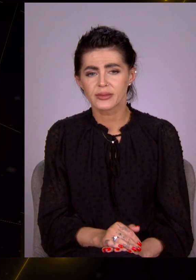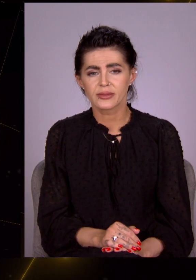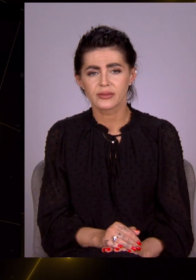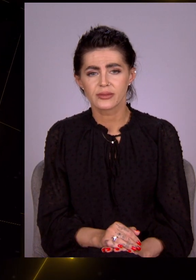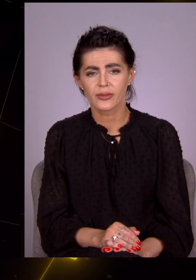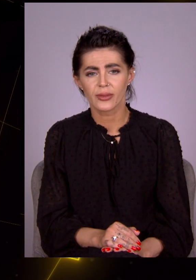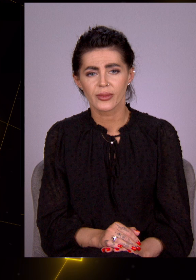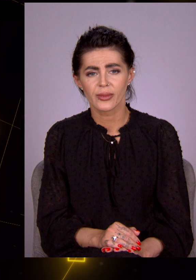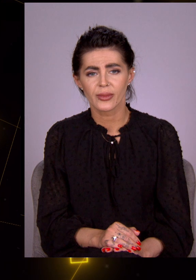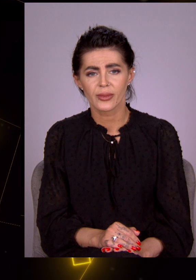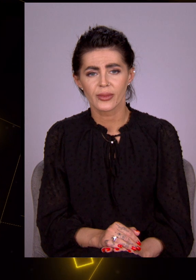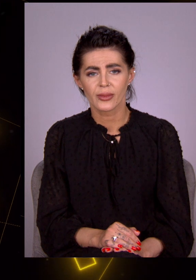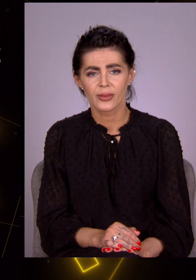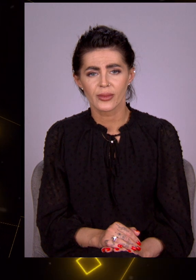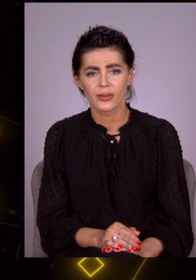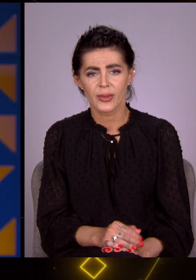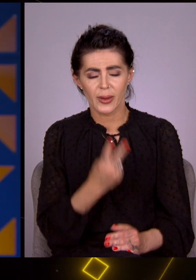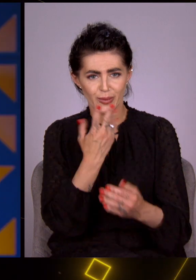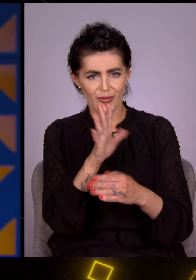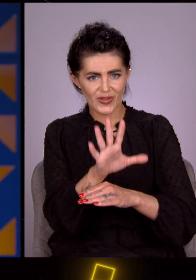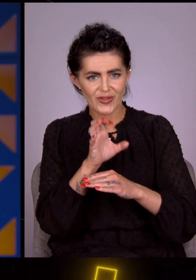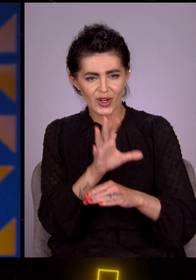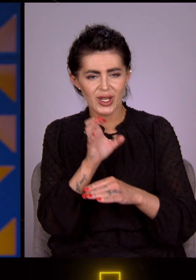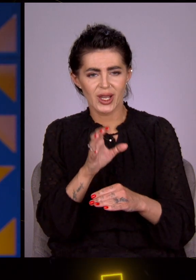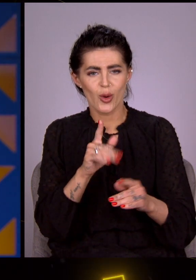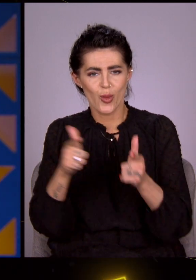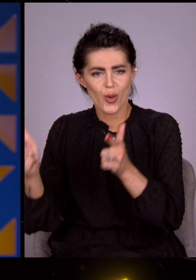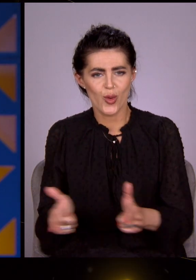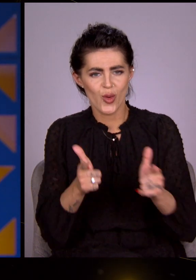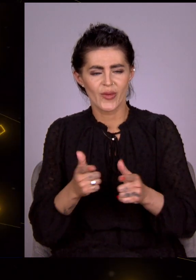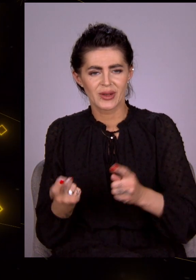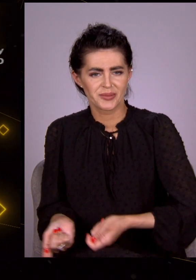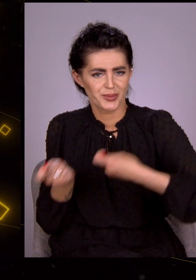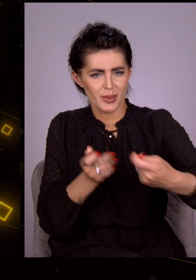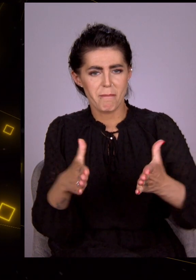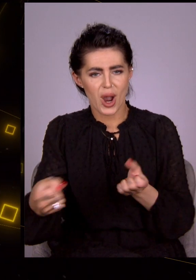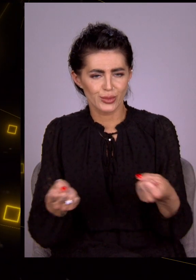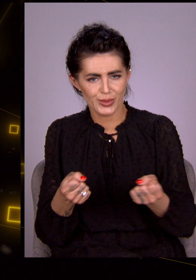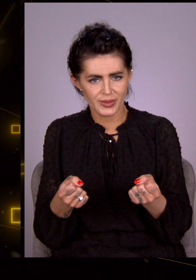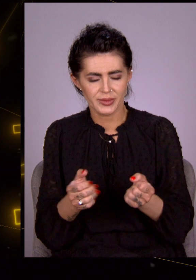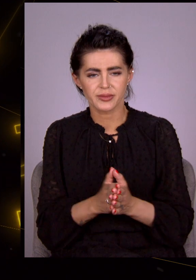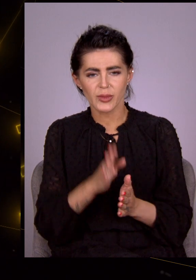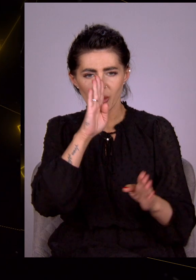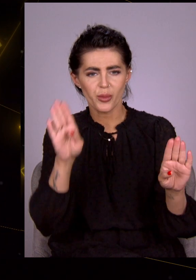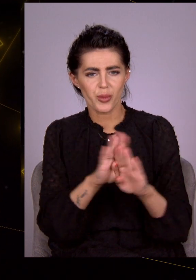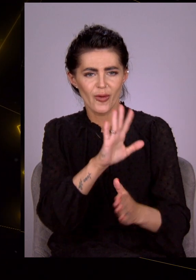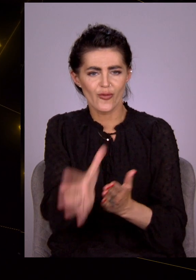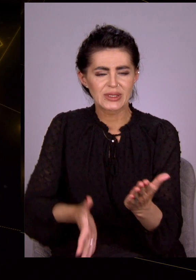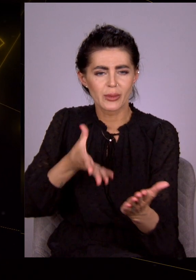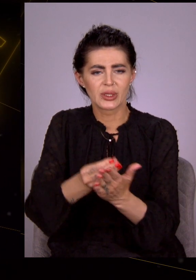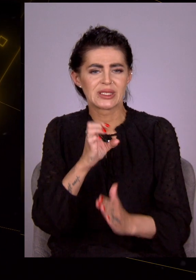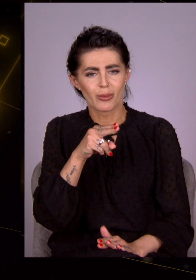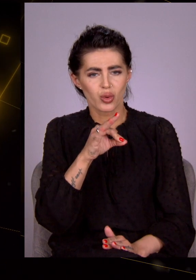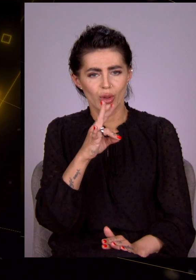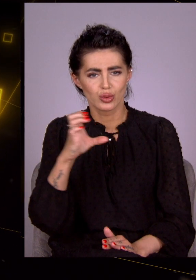Боже, це вона вже готує, бачите? Переганяє вам машину. Вона стала спонсором вашої бригади. В